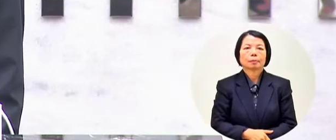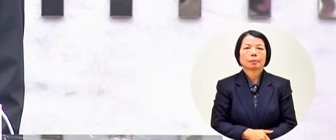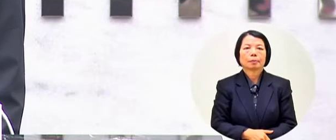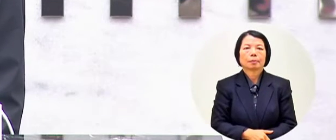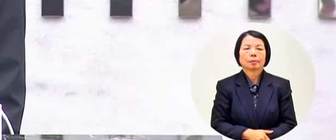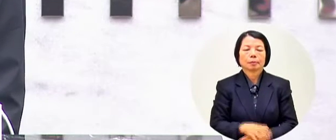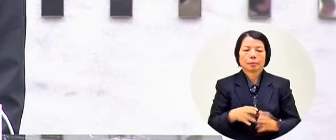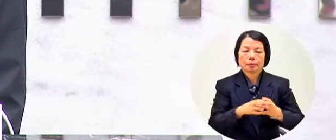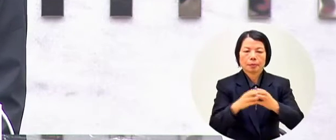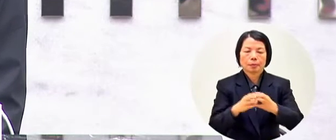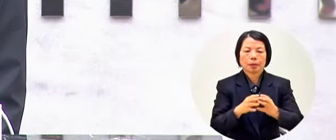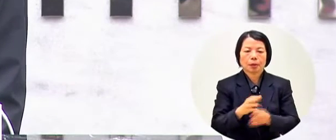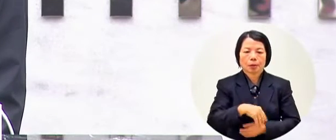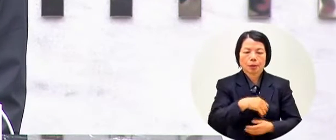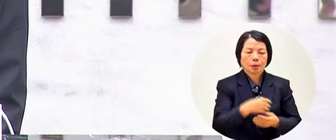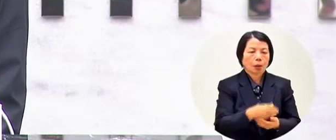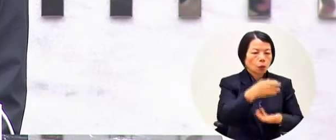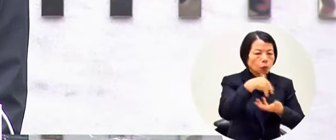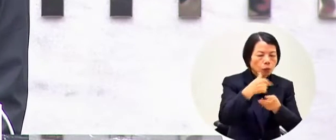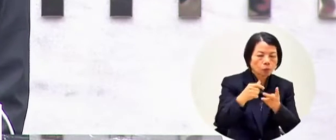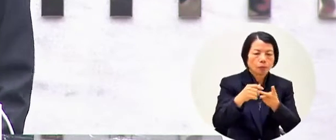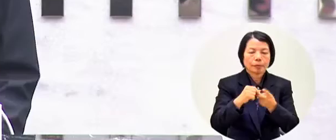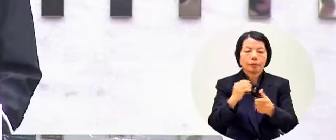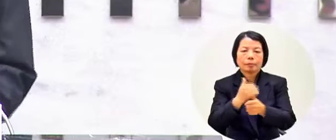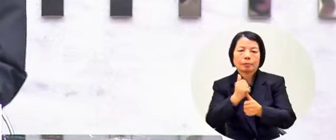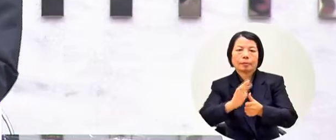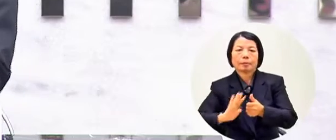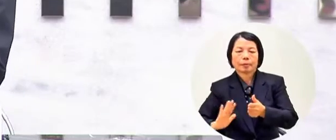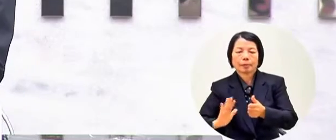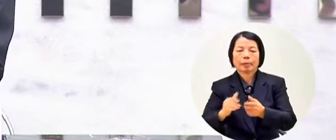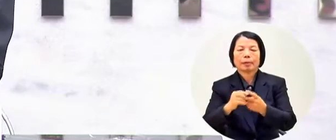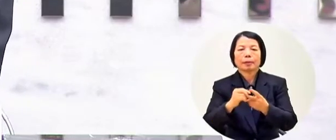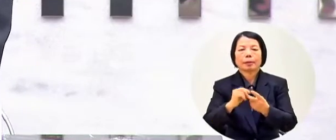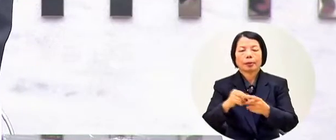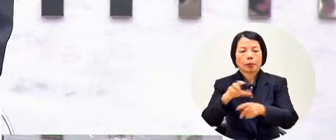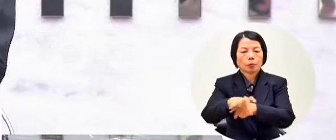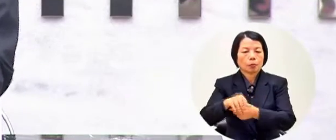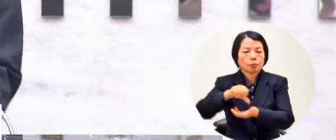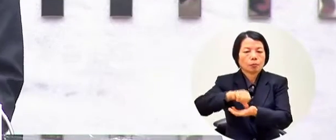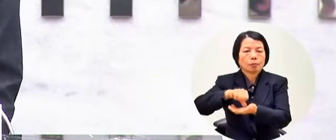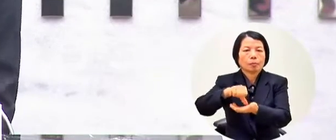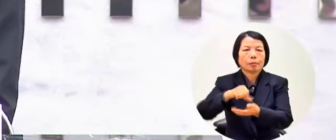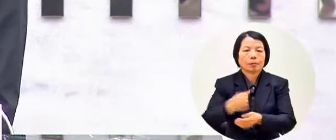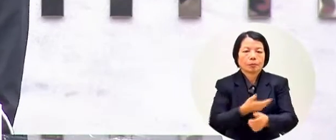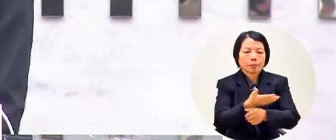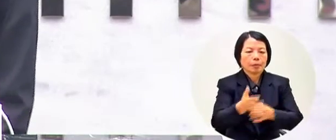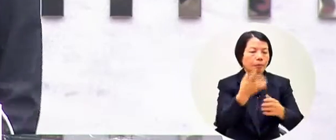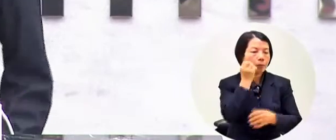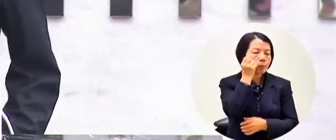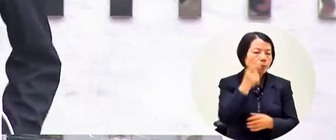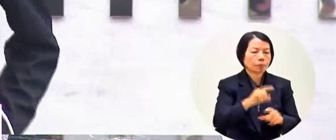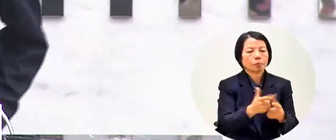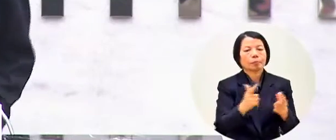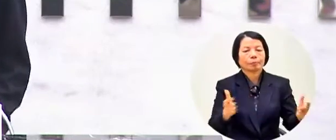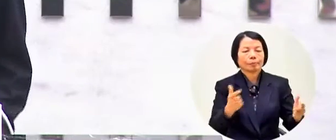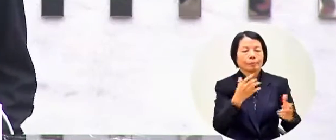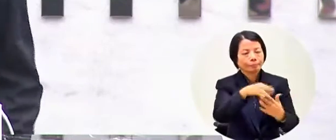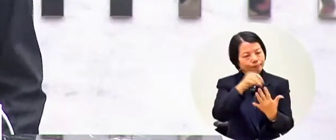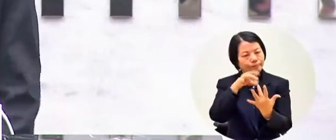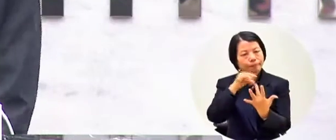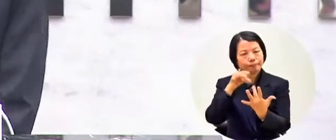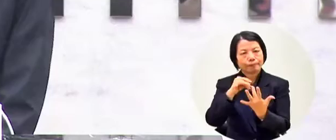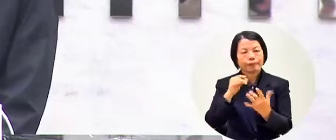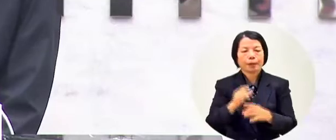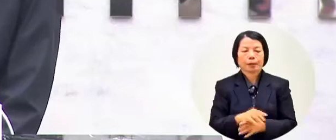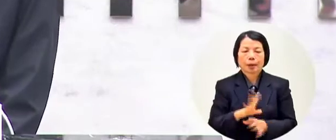结合了美食、生态、农特产品等，作为提供旅客多元化的选择。在推动